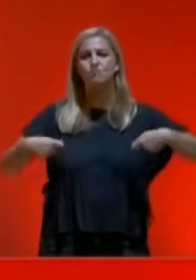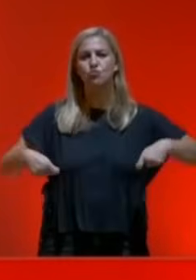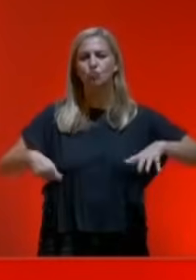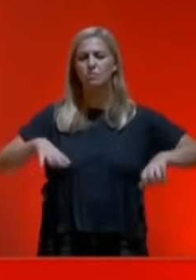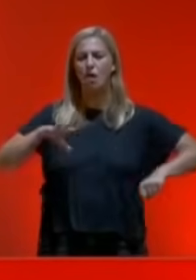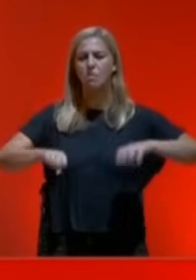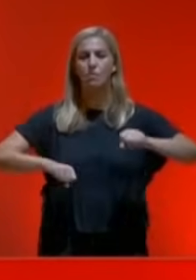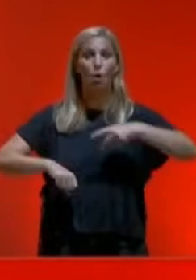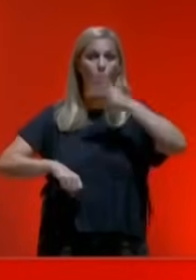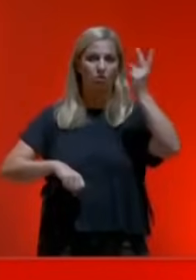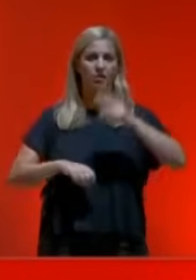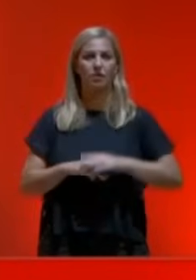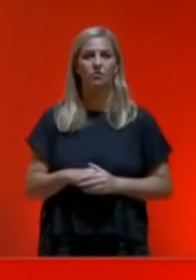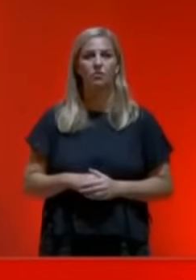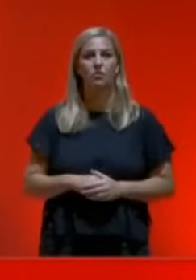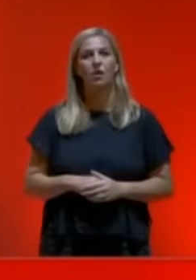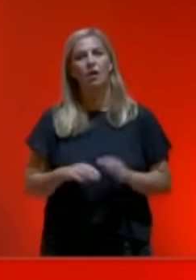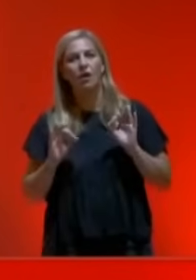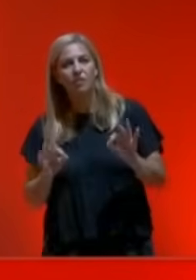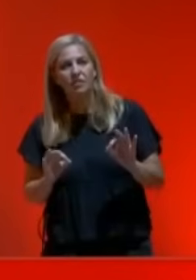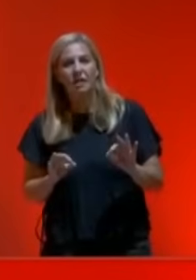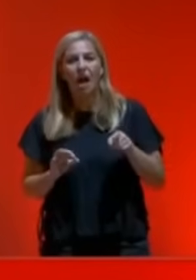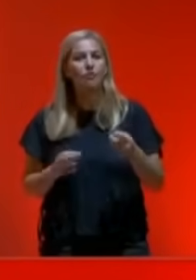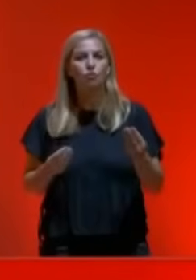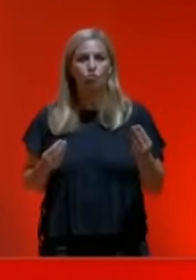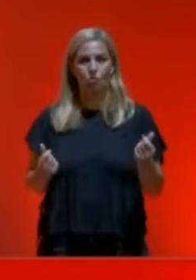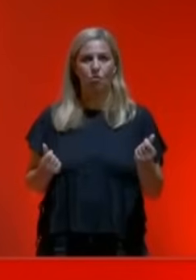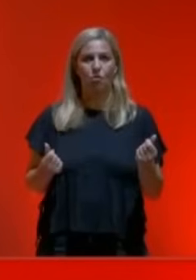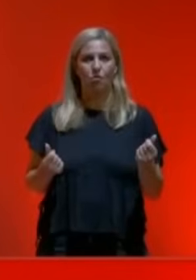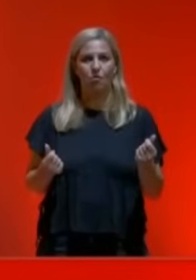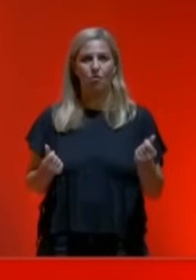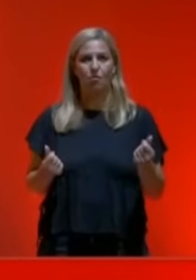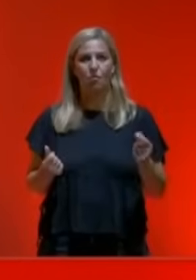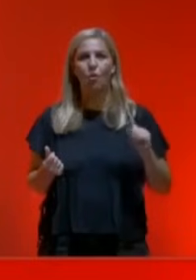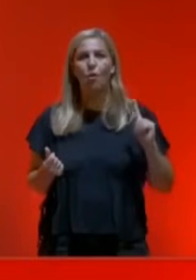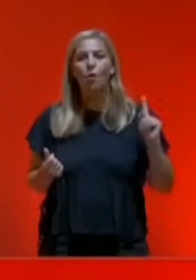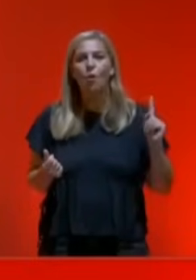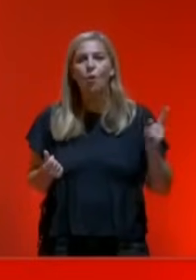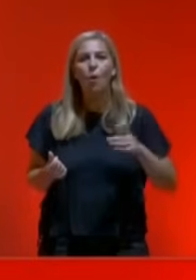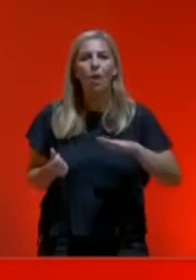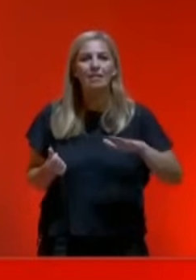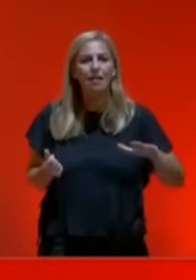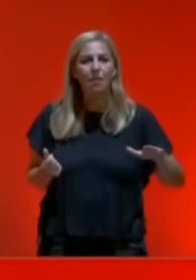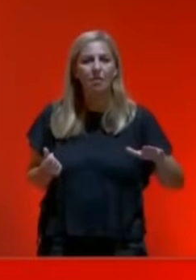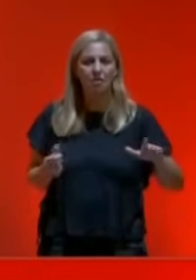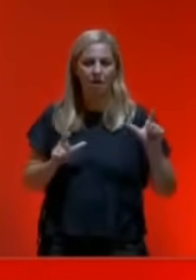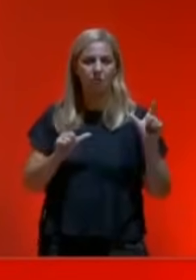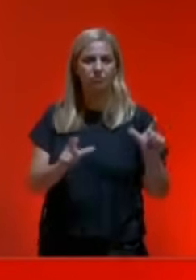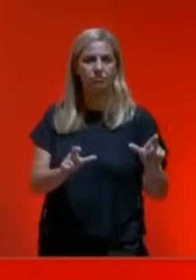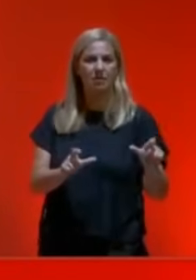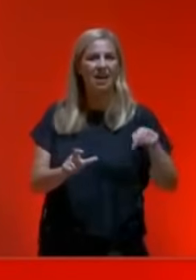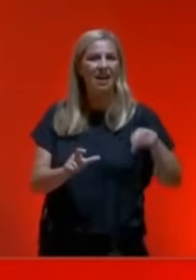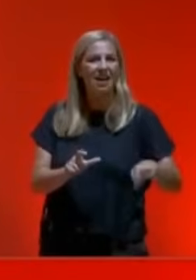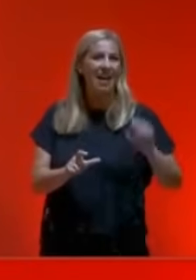Εννοείται ότι με αυτόν τον τρόπο κρατάνε έξω όλα τα απόδημα παιδιά που σιγά σιγά φτιάχνουν